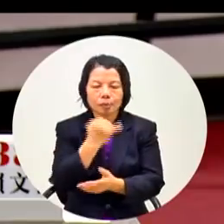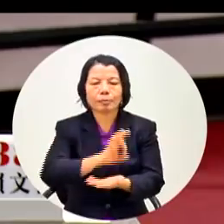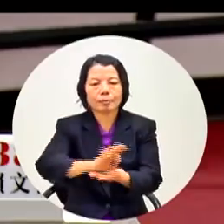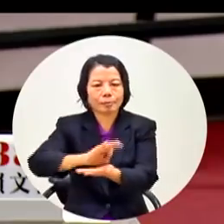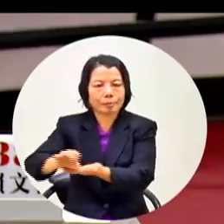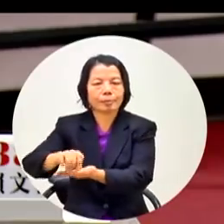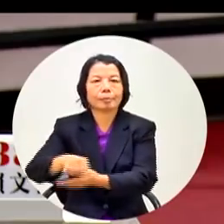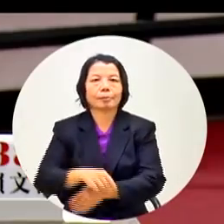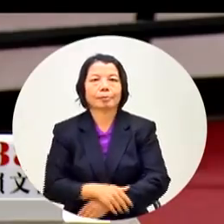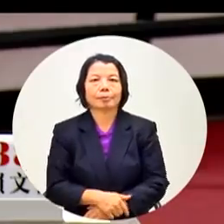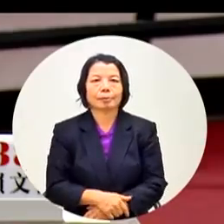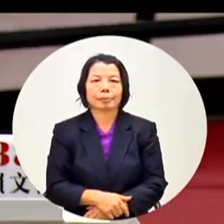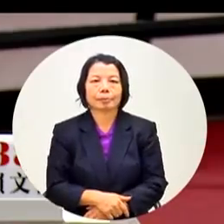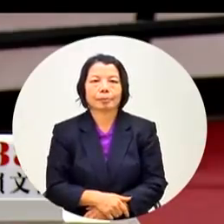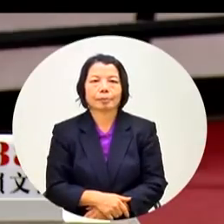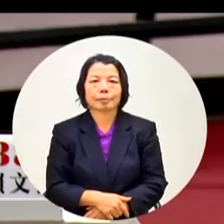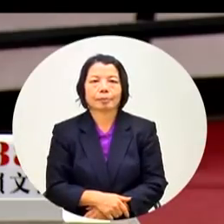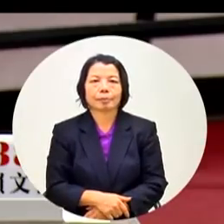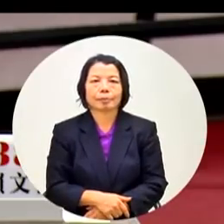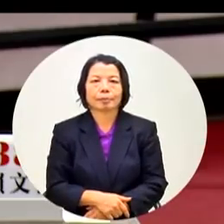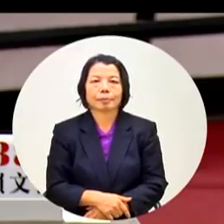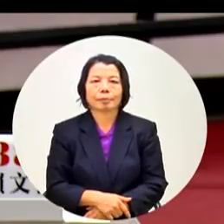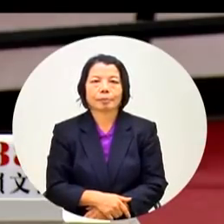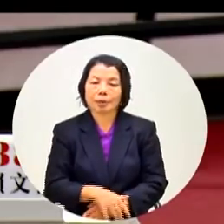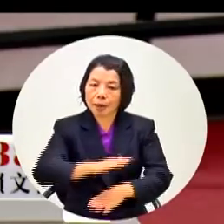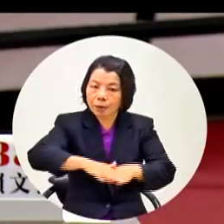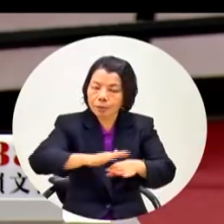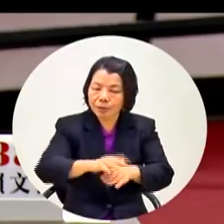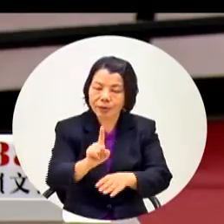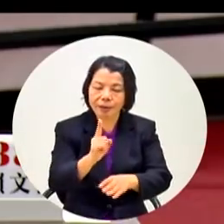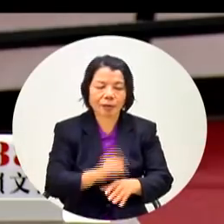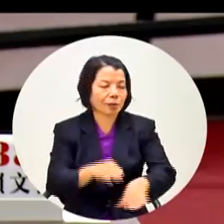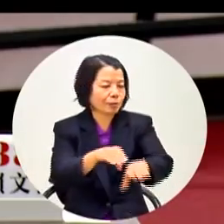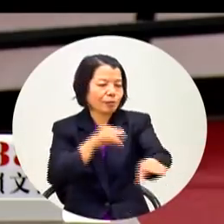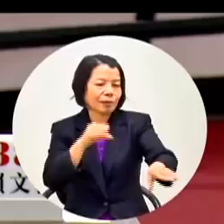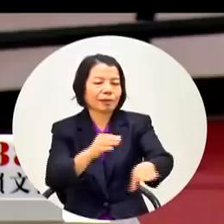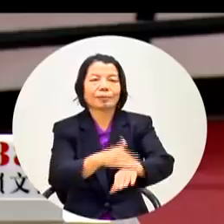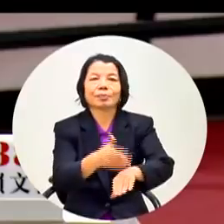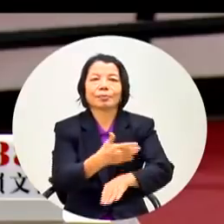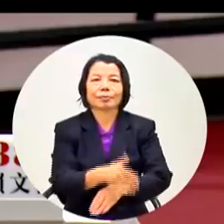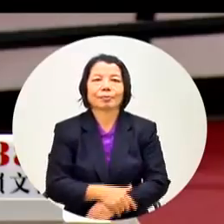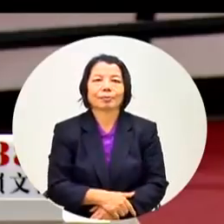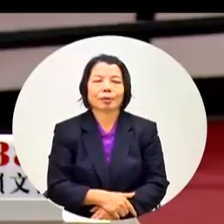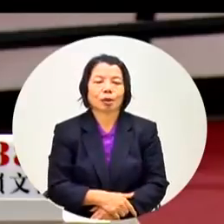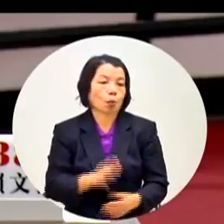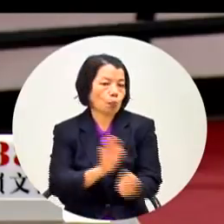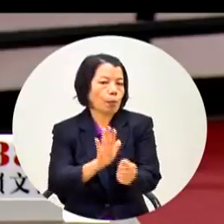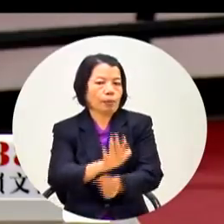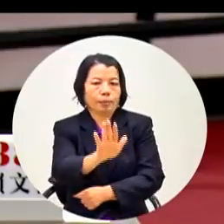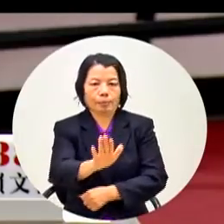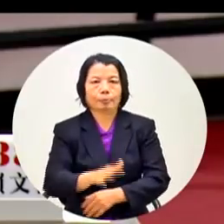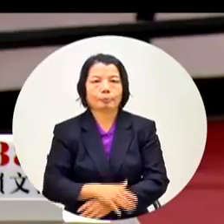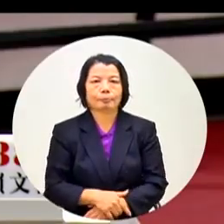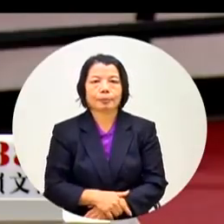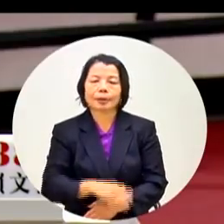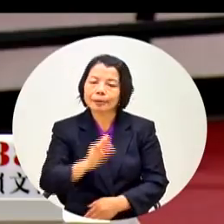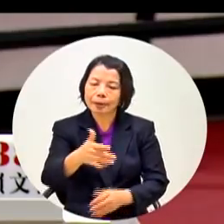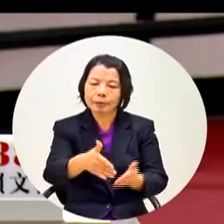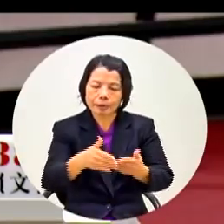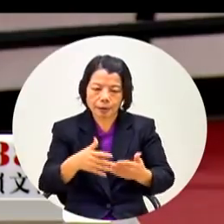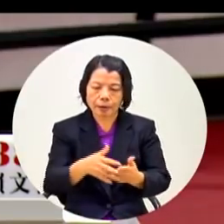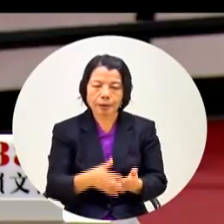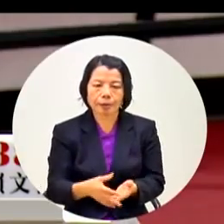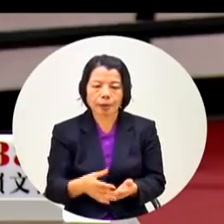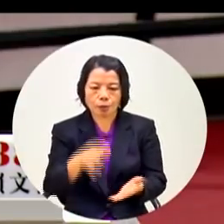会产生没它掐，不是没它掐了，更加有效率。也许，但是还是要数据。哦，请这个捷运局把那个你的数据